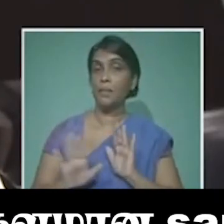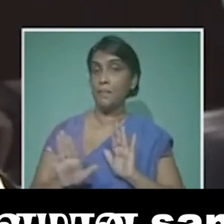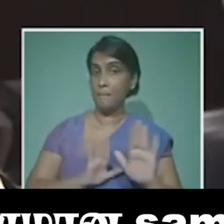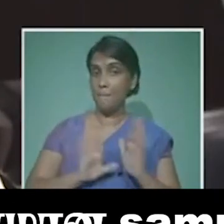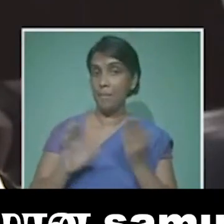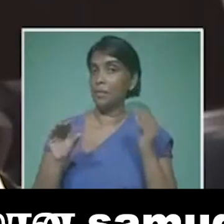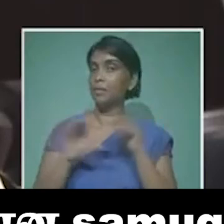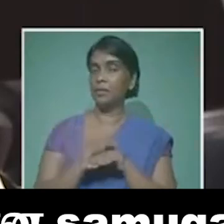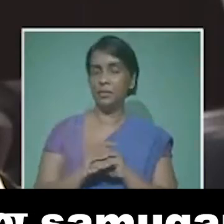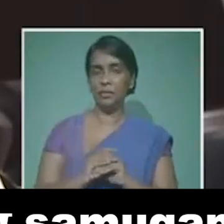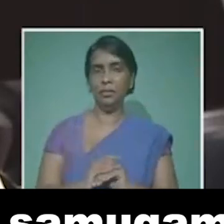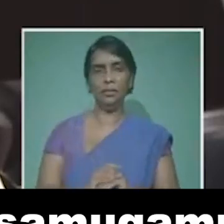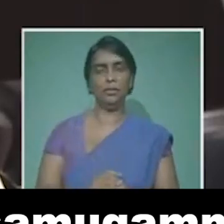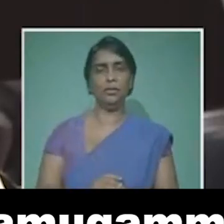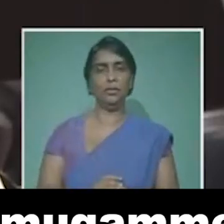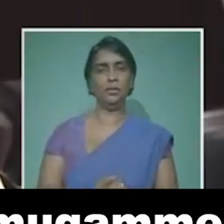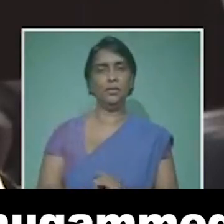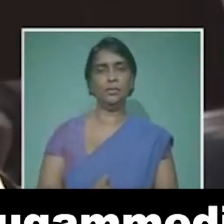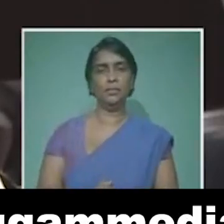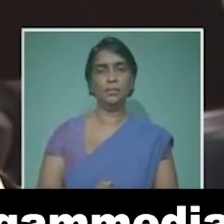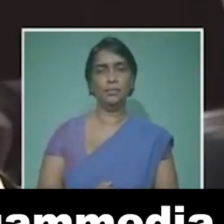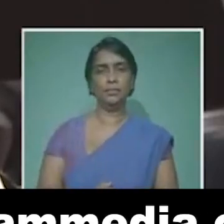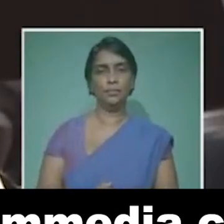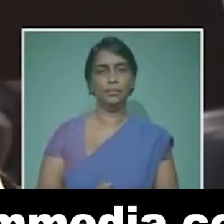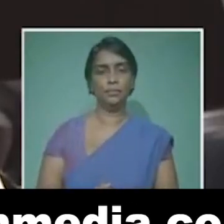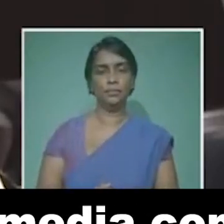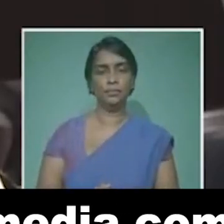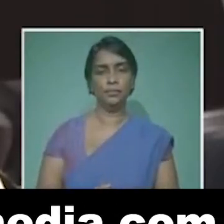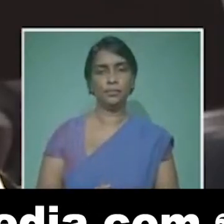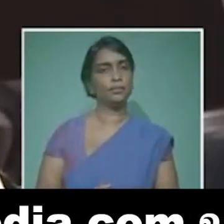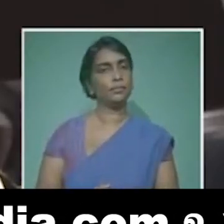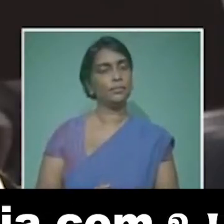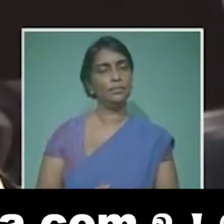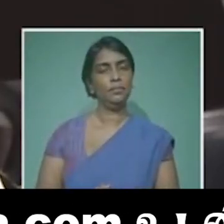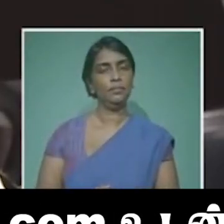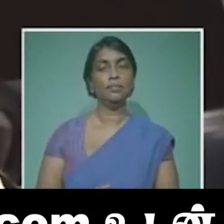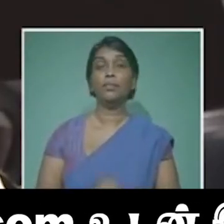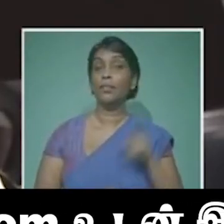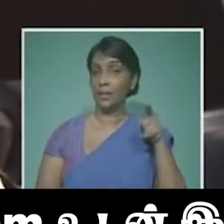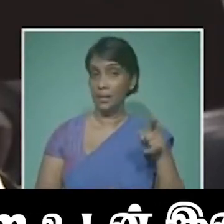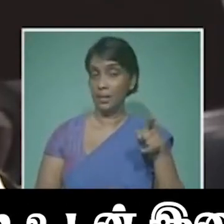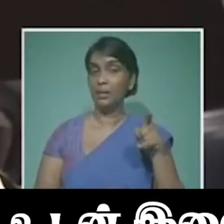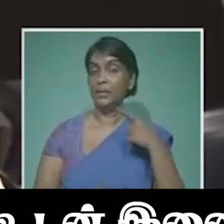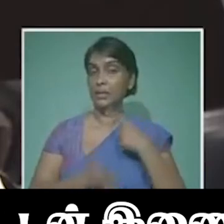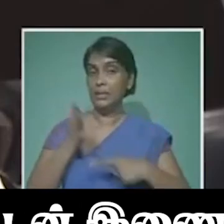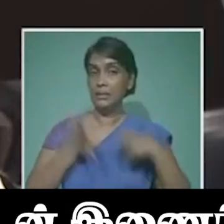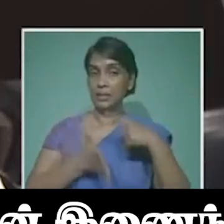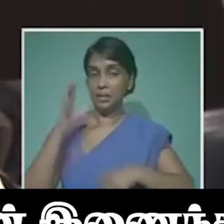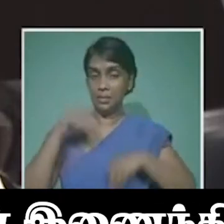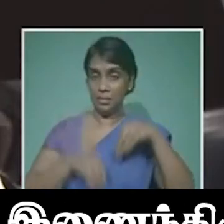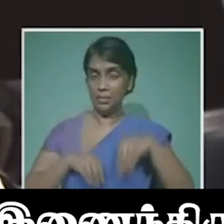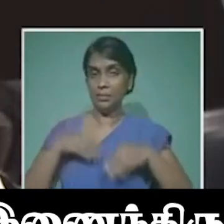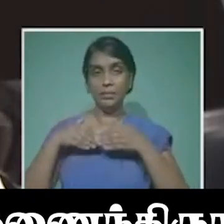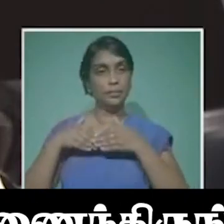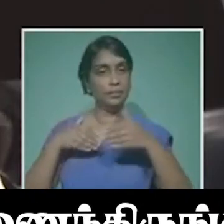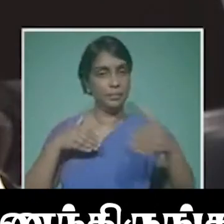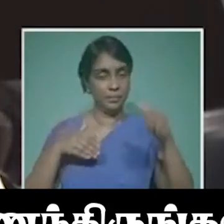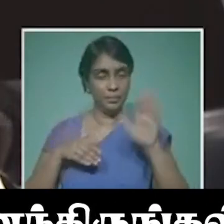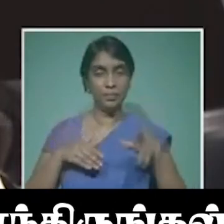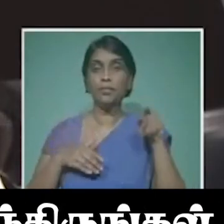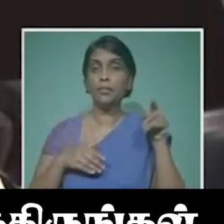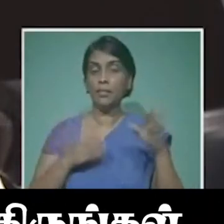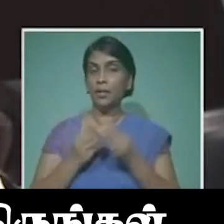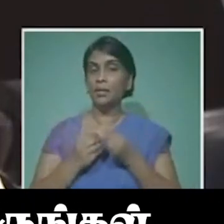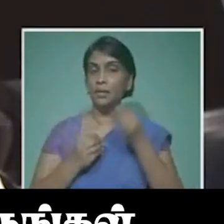தனியார் மருத்துவமனைகளில் சிகிச்சை பெறுகின்றனர். நாடாளுமன்றில் இங்கு பலர் இனவாதம் பேசுகின்றனர். நாடாளுமன்ற உறுப்பினர் சரத் வீரசேகர ஓர் இனவெறியர். இவர்